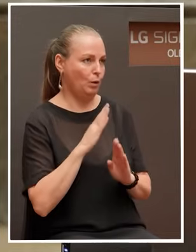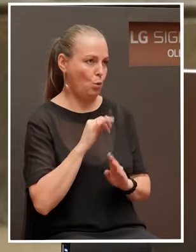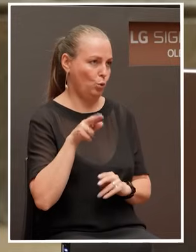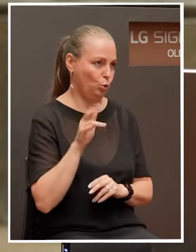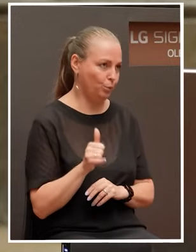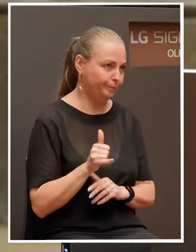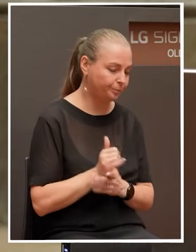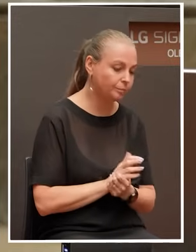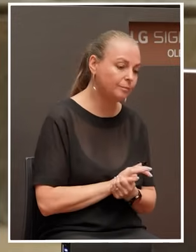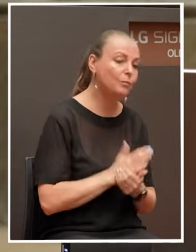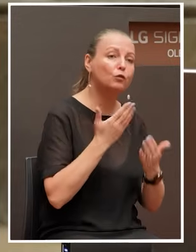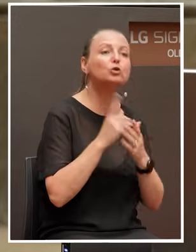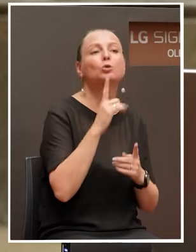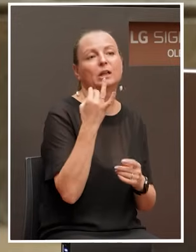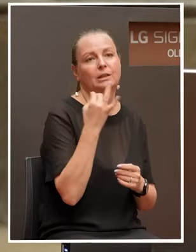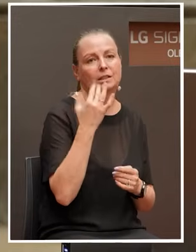Моне.